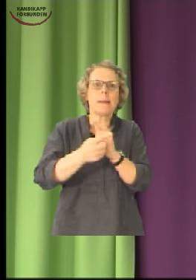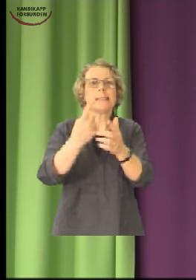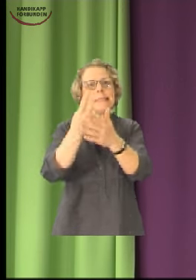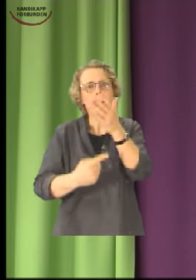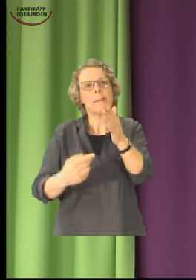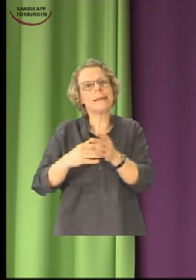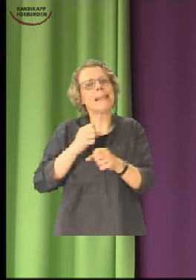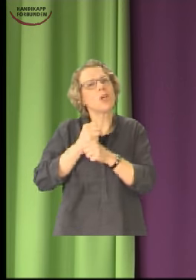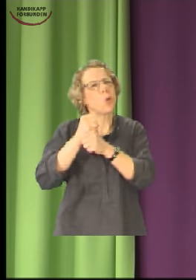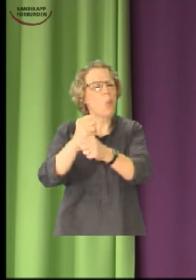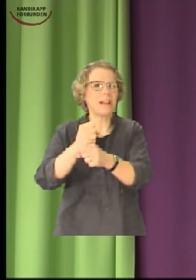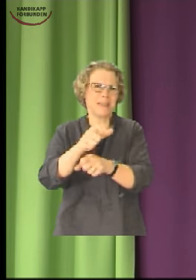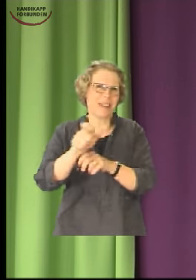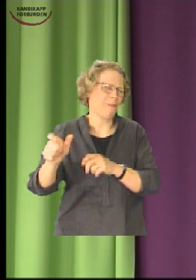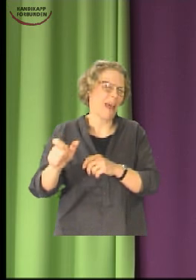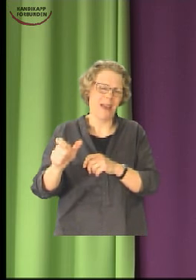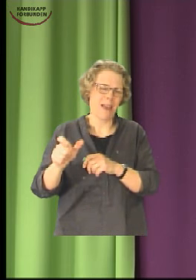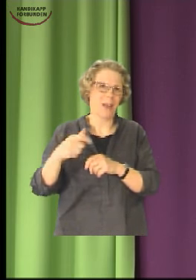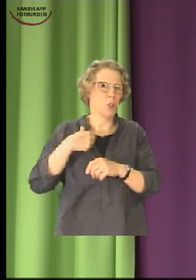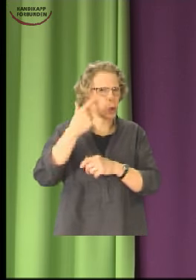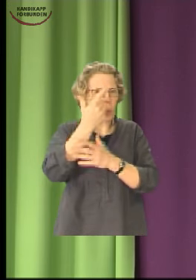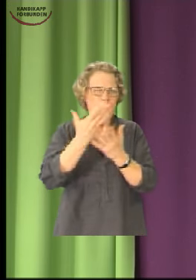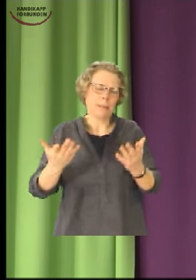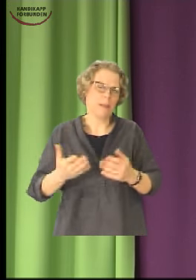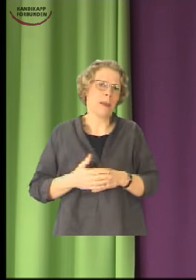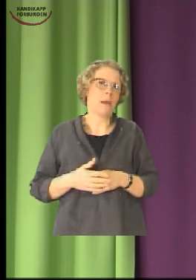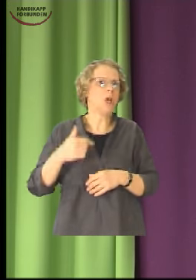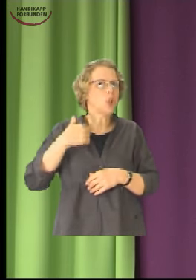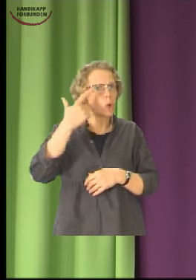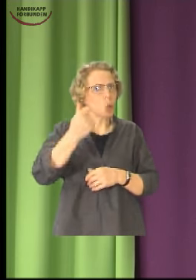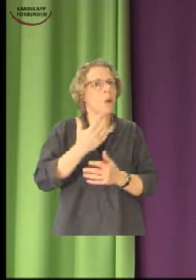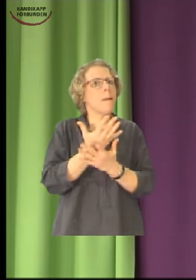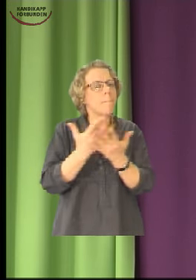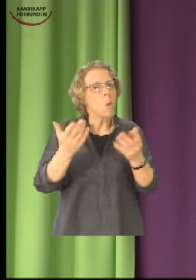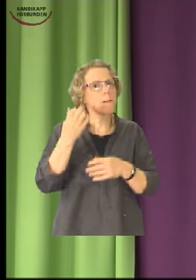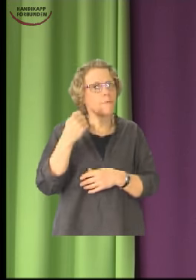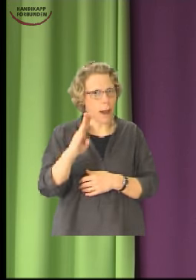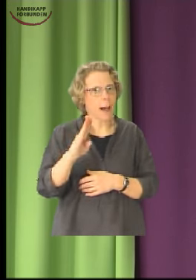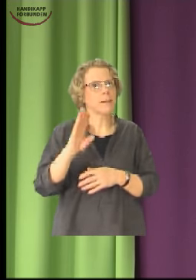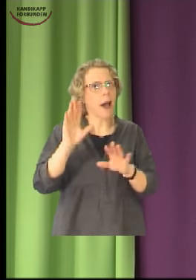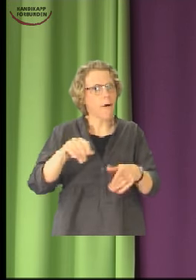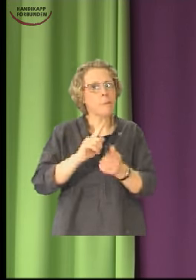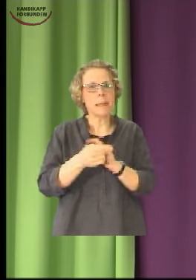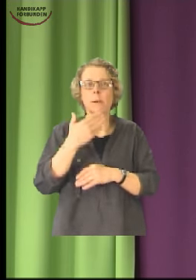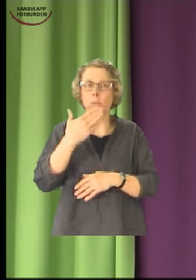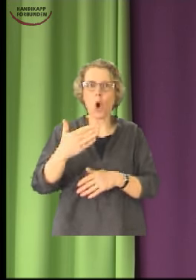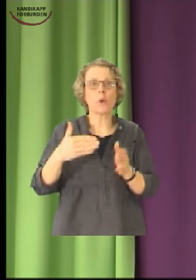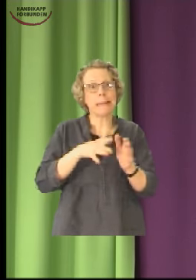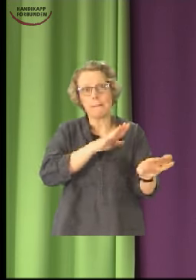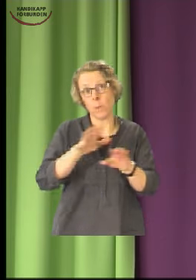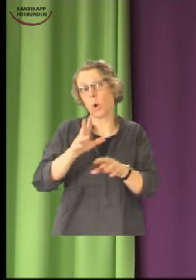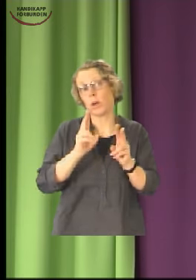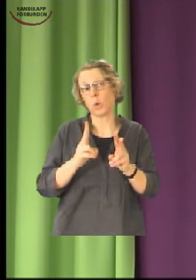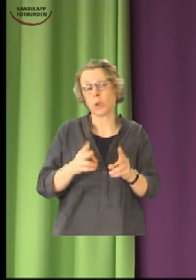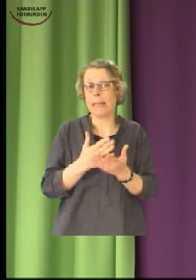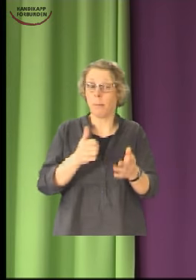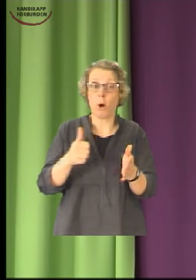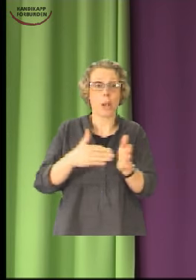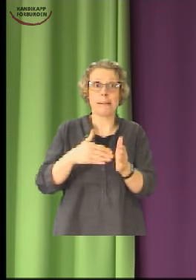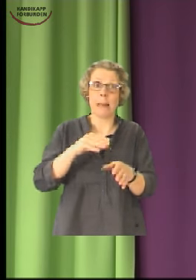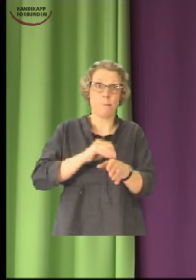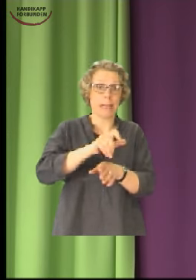tror jag inte. Jag tror att den mångfalden det har inneburit har varit bra för vården också, inte bara patienterna.